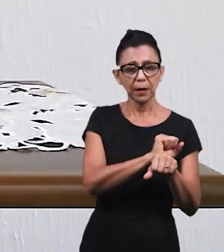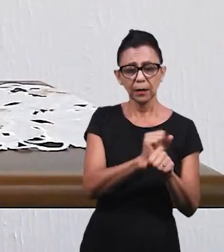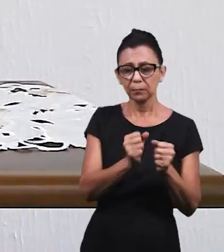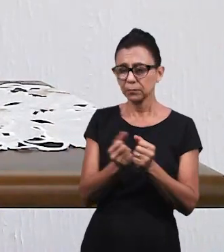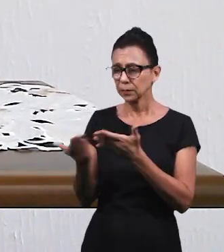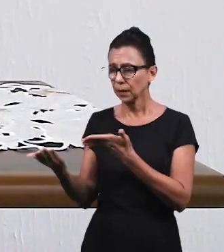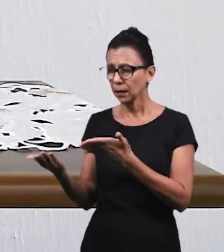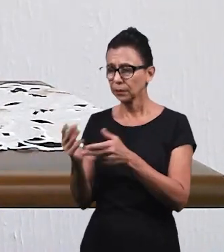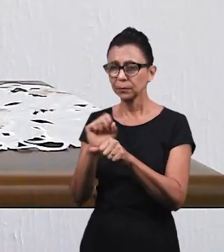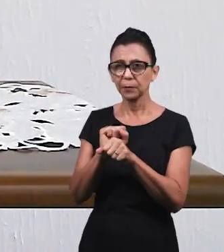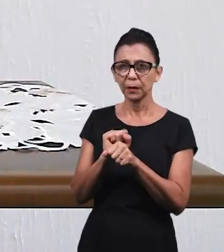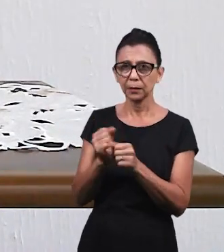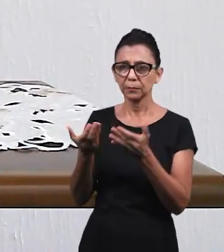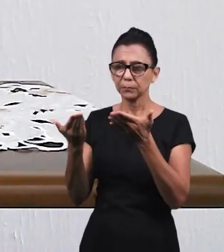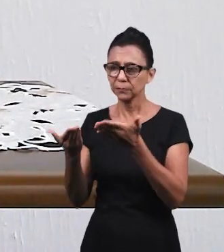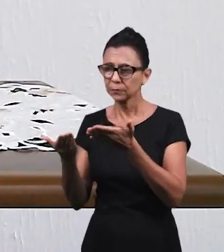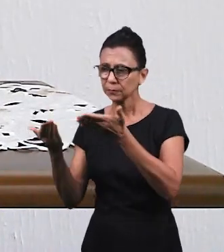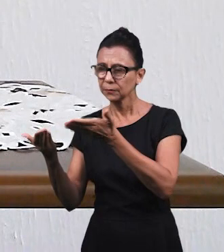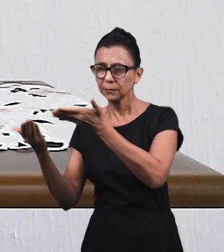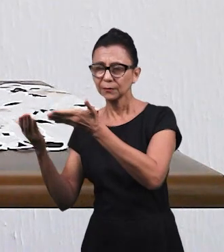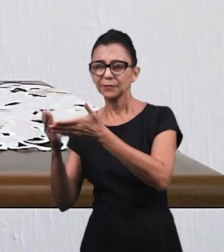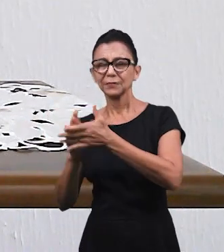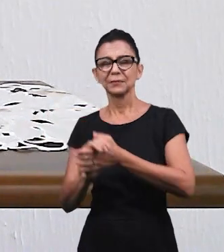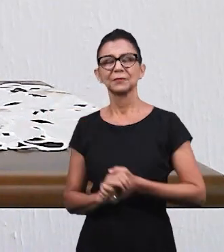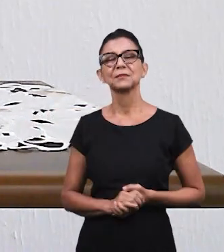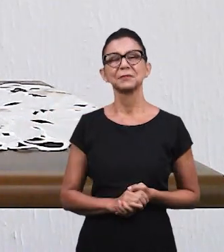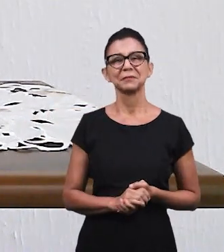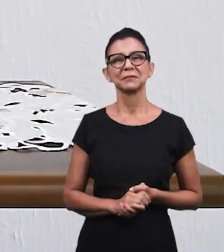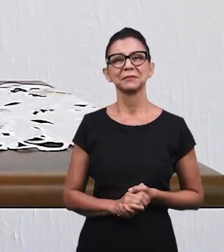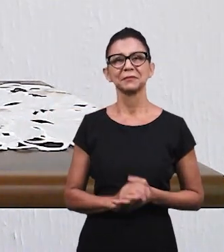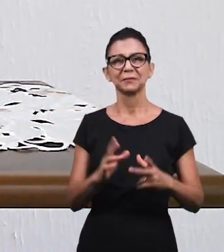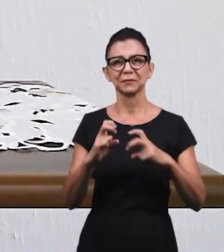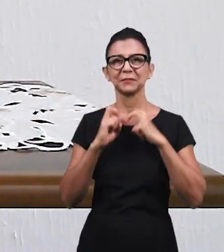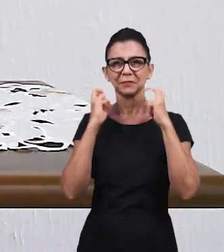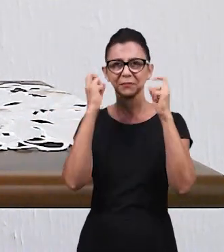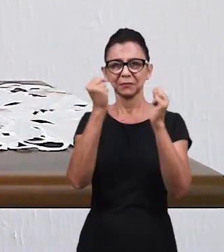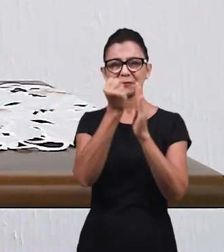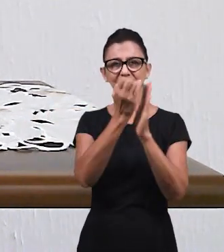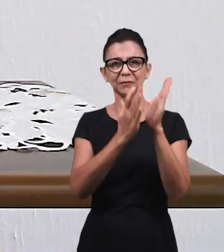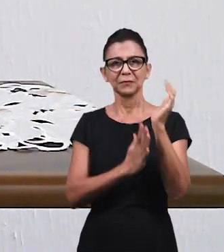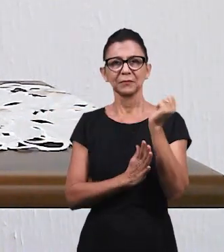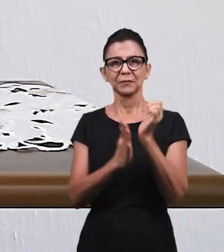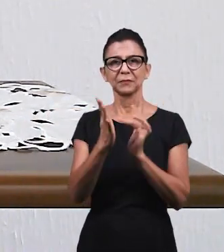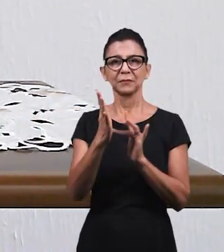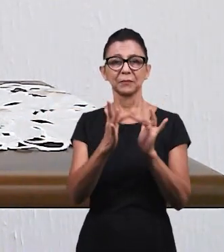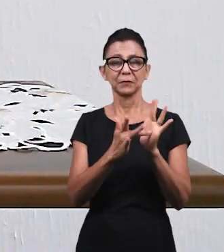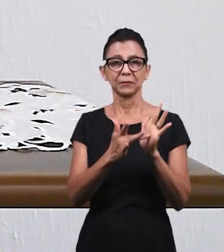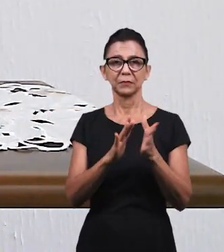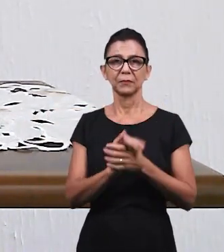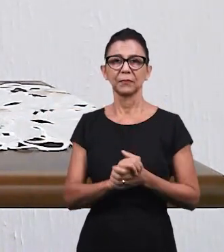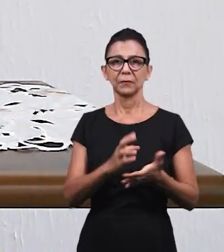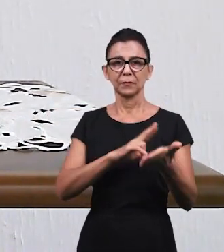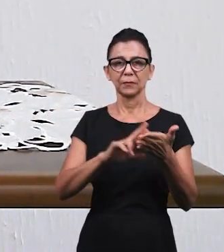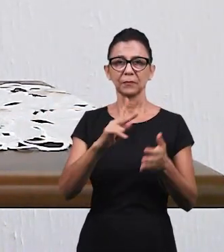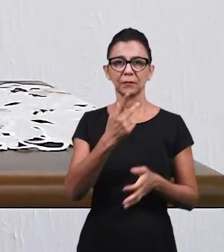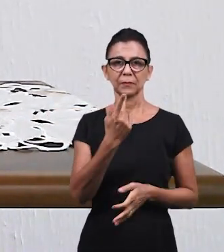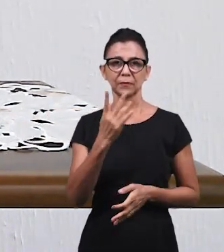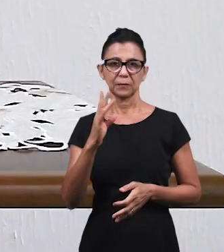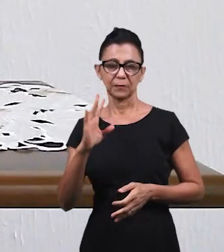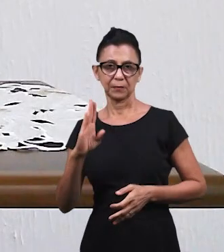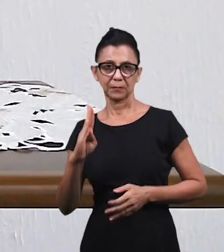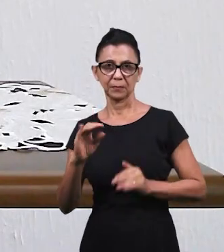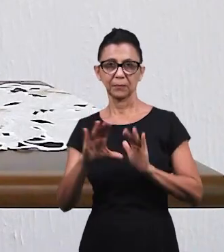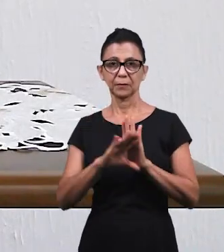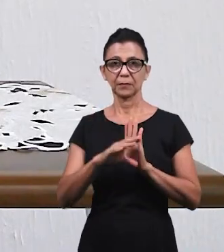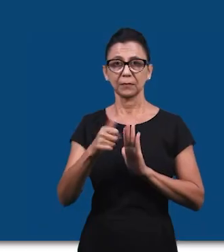можете поделиться своей Библией. Воззовите о силе крови и попросите у Бога,